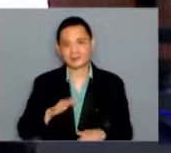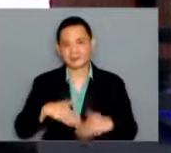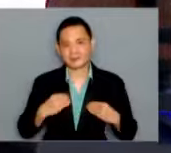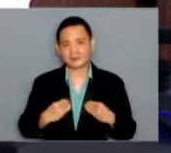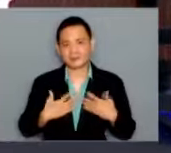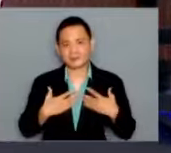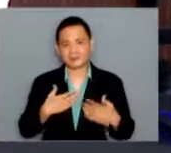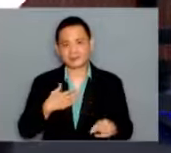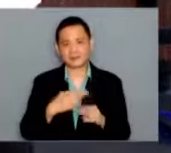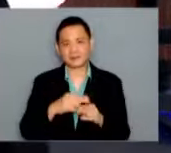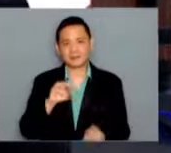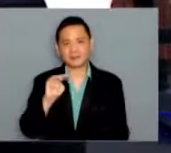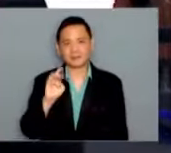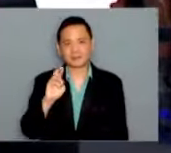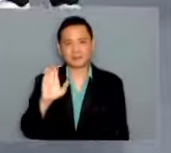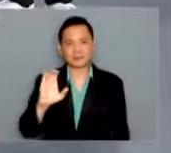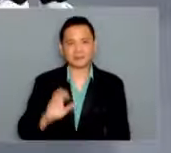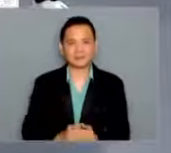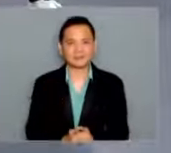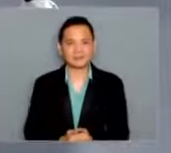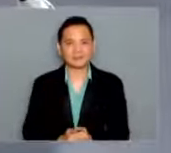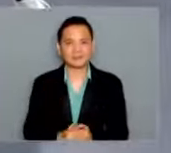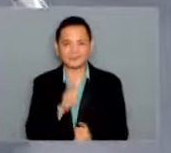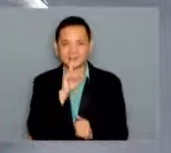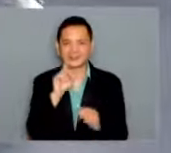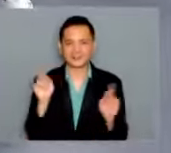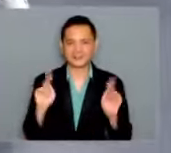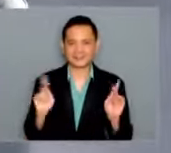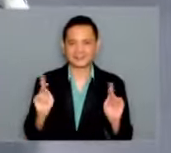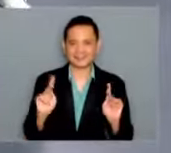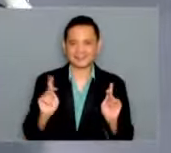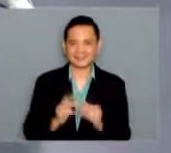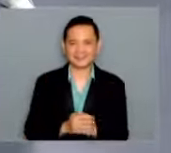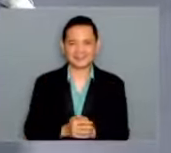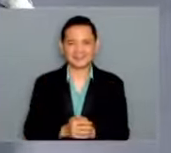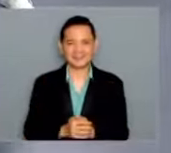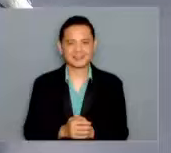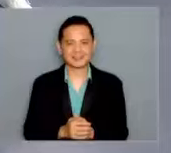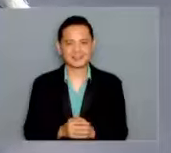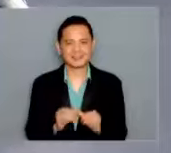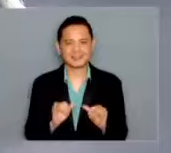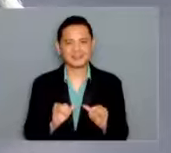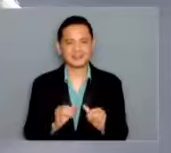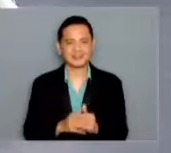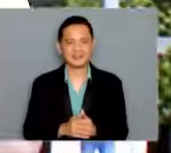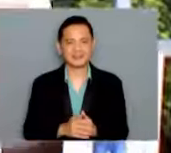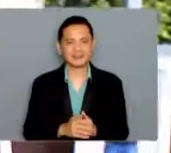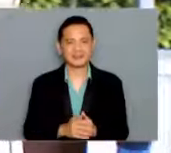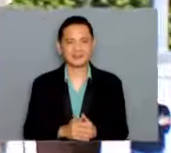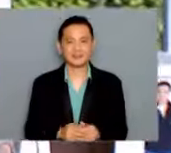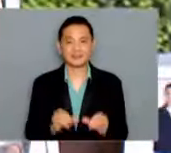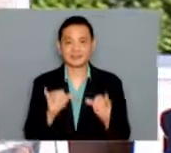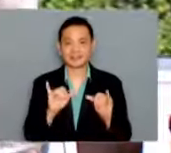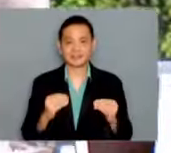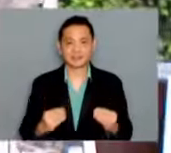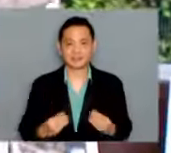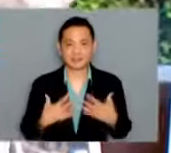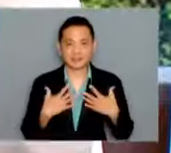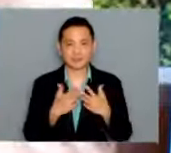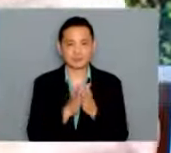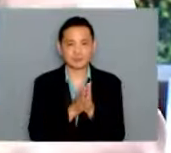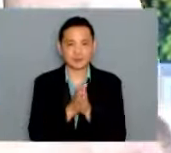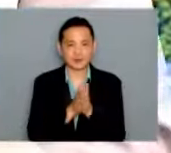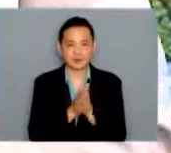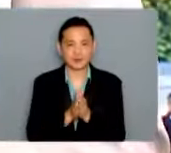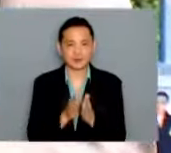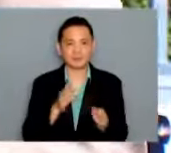Ako okay. Si Mark Logan. Ay, kinilig din ako. That's right, Kuya Mark. Kaya naman, stay inspired and motivated na rin.